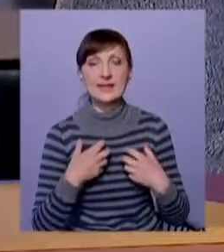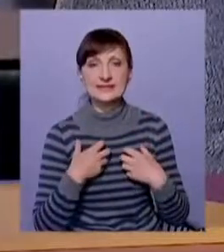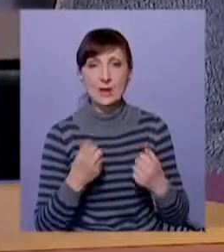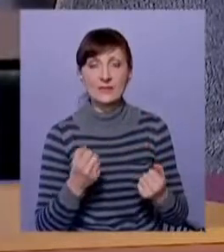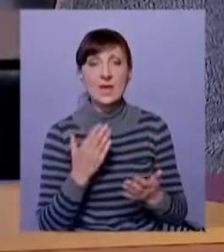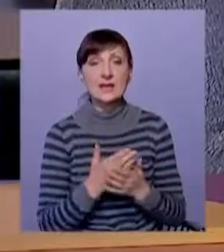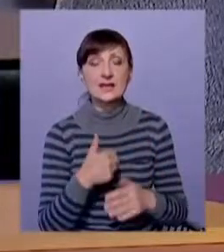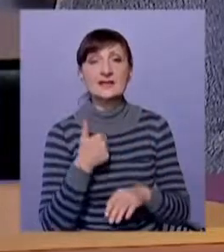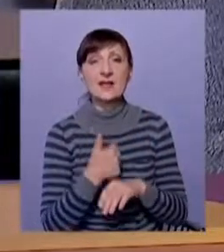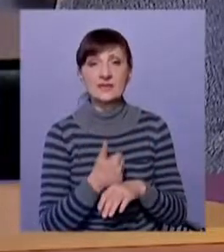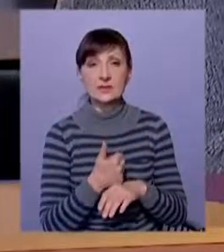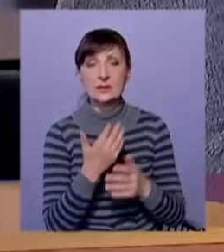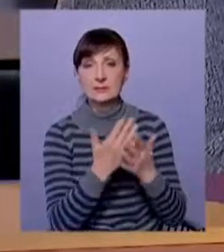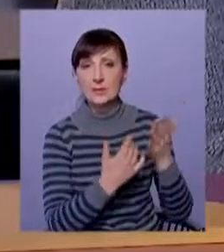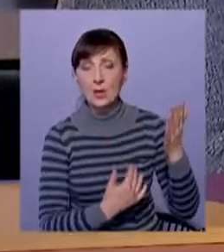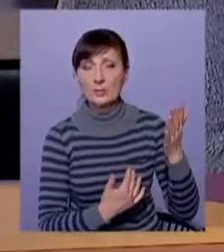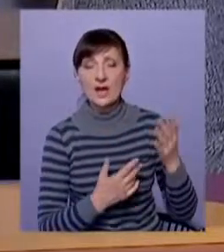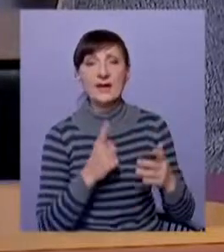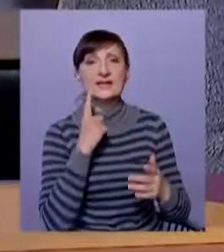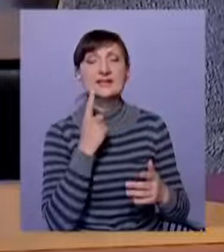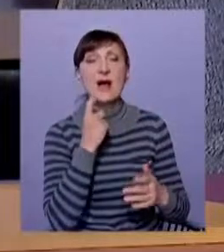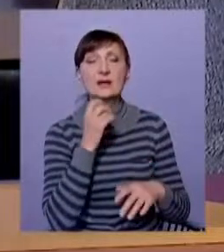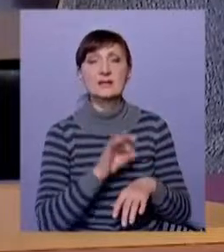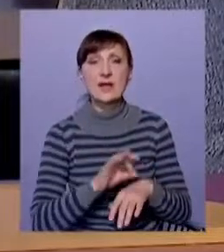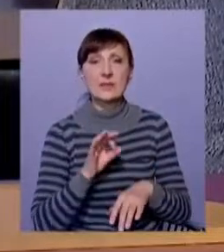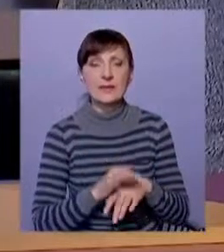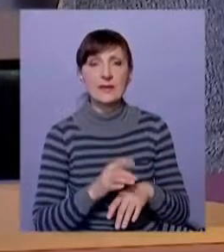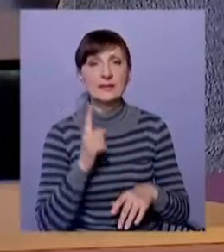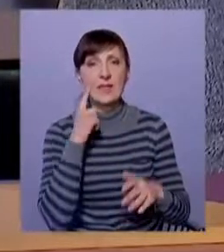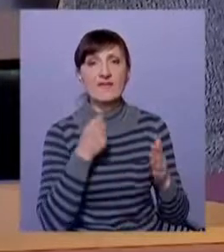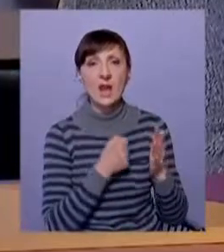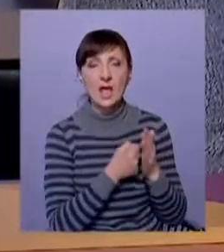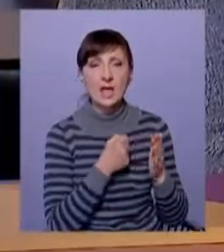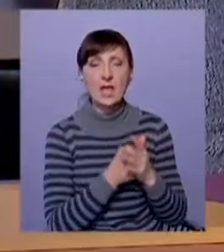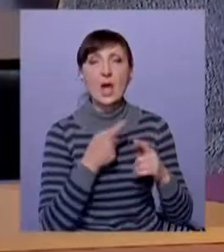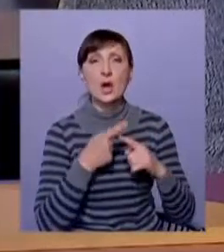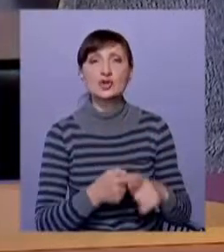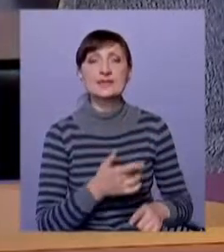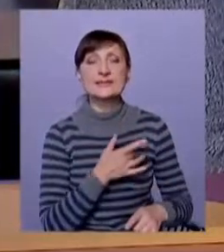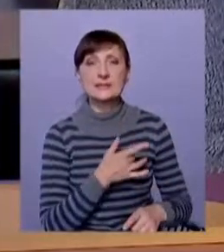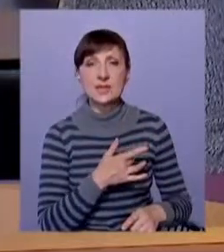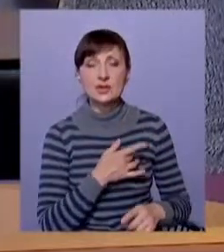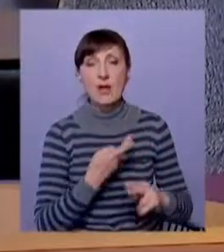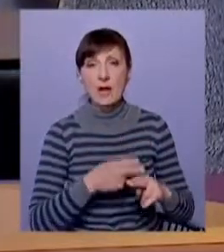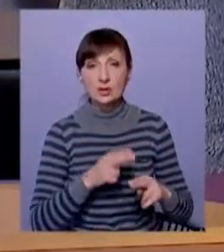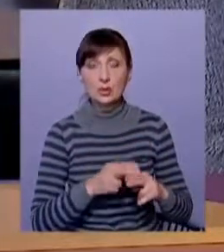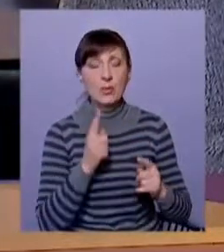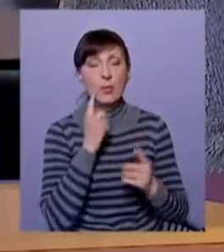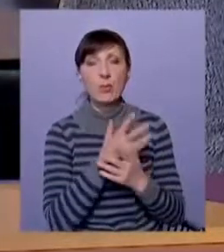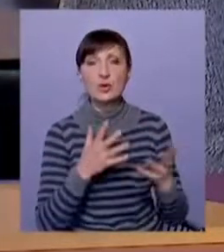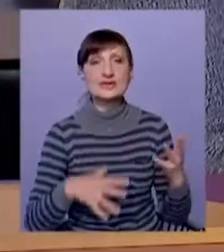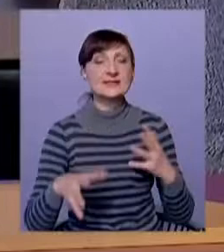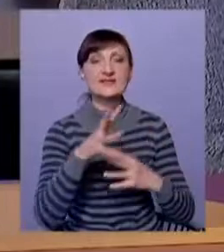есть основные нозологии, это как сахарный диабет, артериальная гипертензия и хроническая сердечная недостаточность, которые превалируют среди